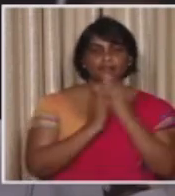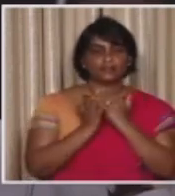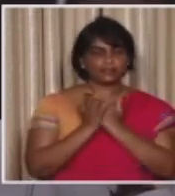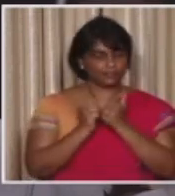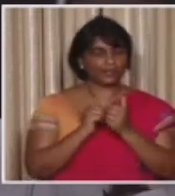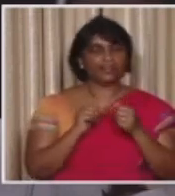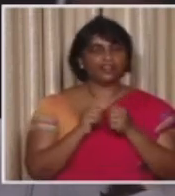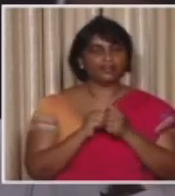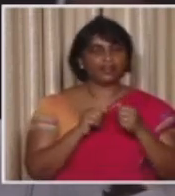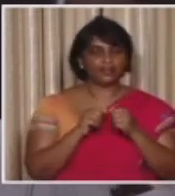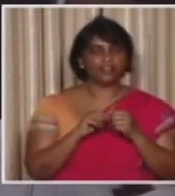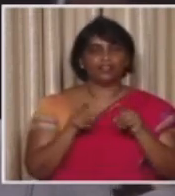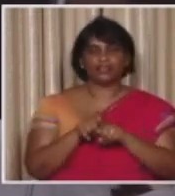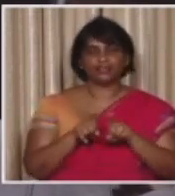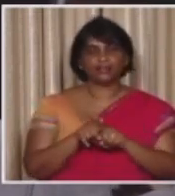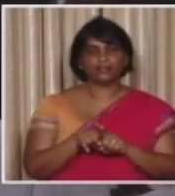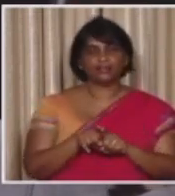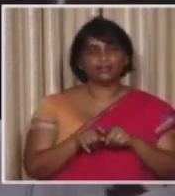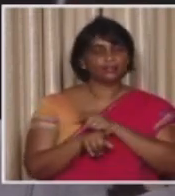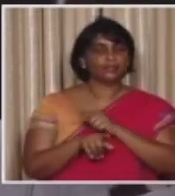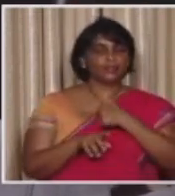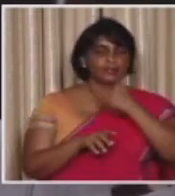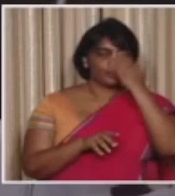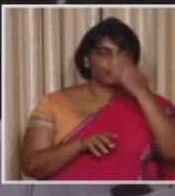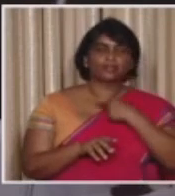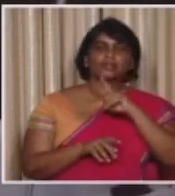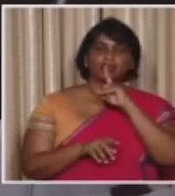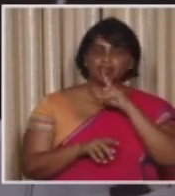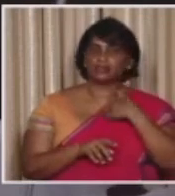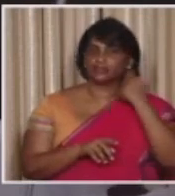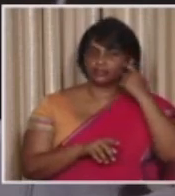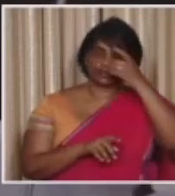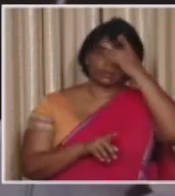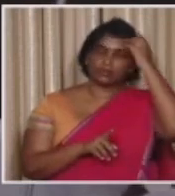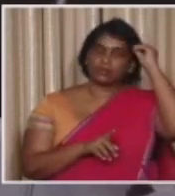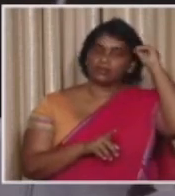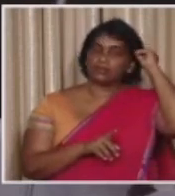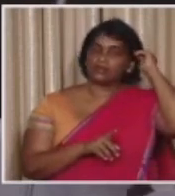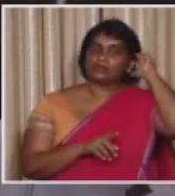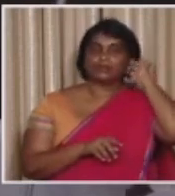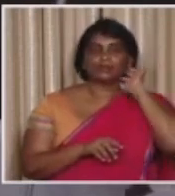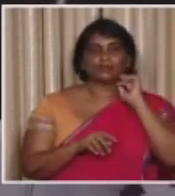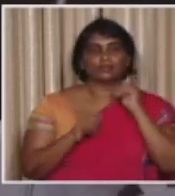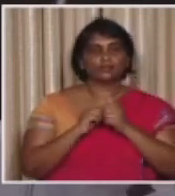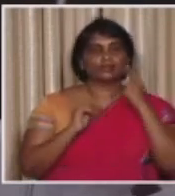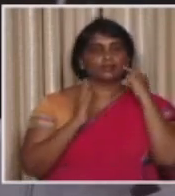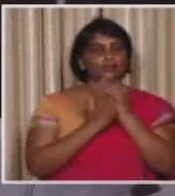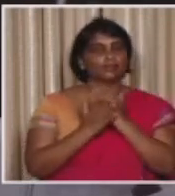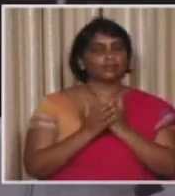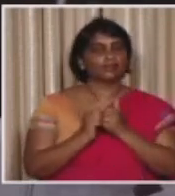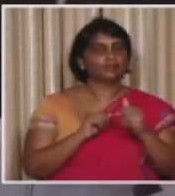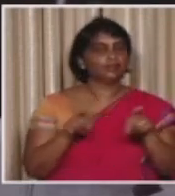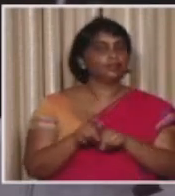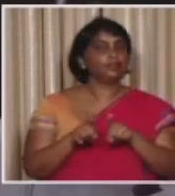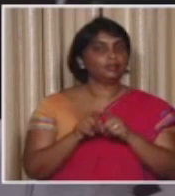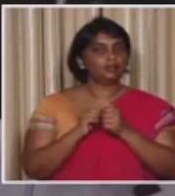බලය ඒ නිසා මේ කරුණා කරලා මගේ ඉල්ලීම තමයි අපි මට මතකයි මුලස්සනේ සභාපතිතුමනි ආයතන වශයෙන් ගත්තොතින්